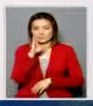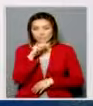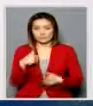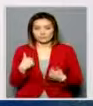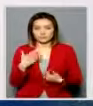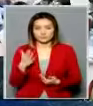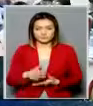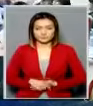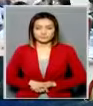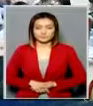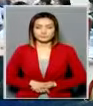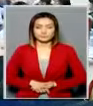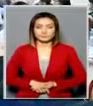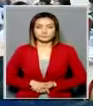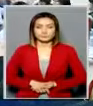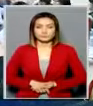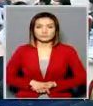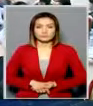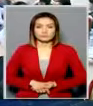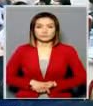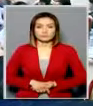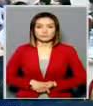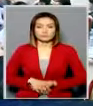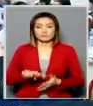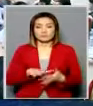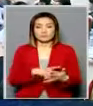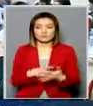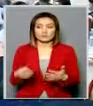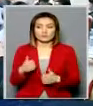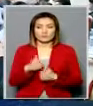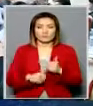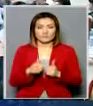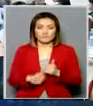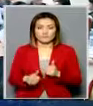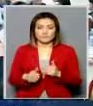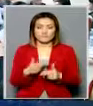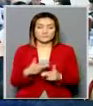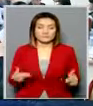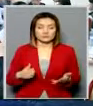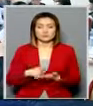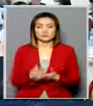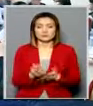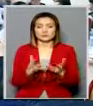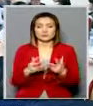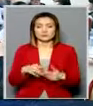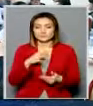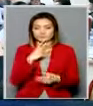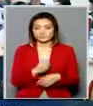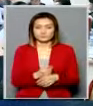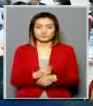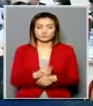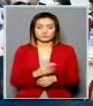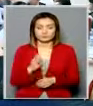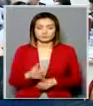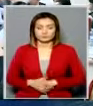тигізбейді. Қазіргі кезең бойынша, бәрі регламент бойынша, әр турда, әр тақырыпқа берілген есептер бар. Есептерлер барған сайын күрделеніп